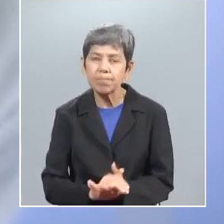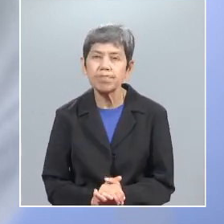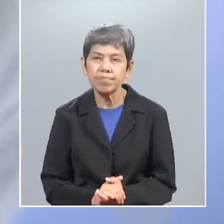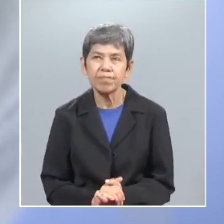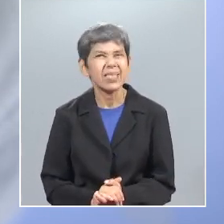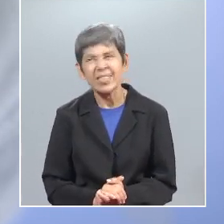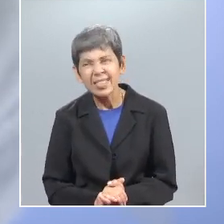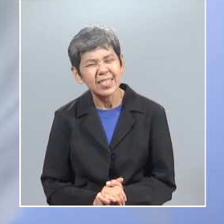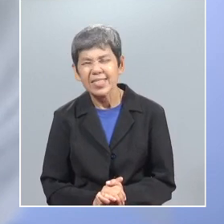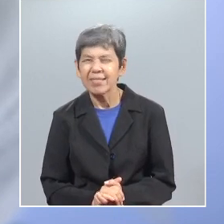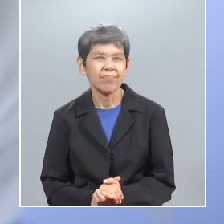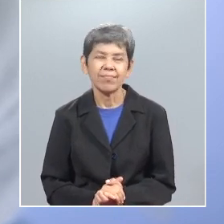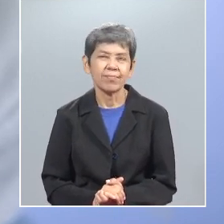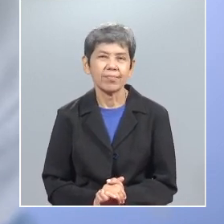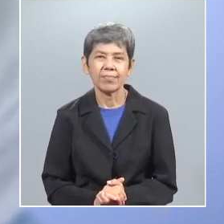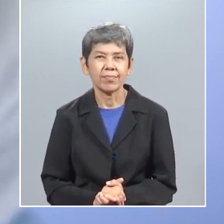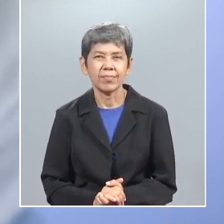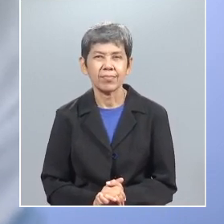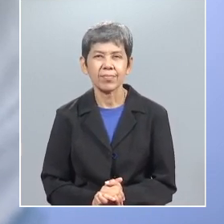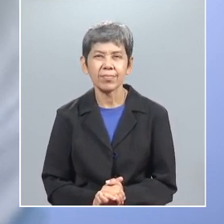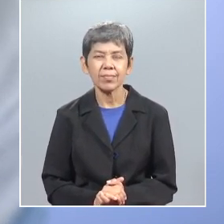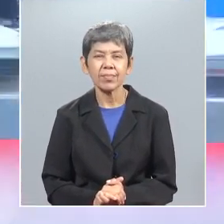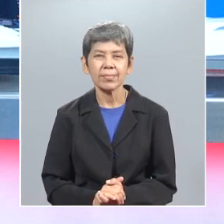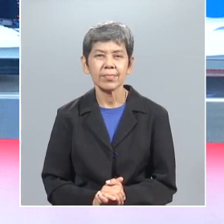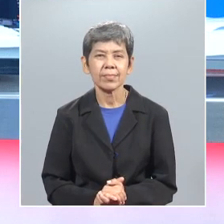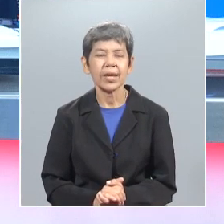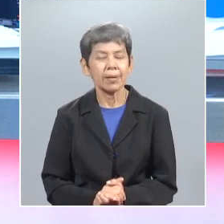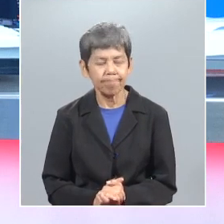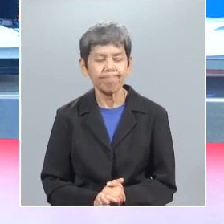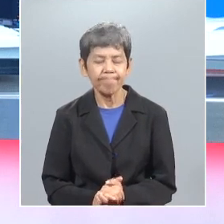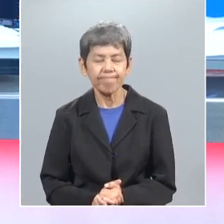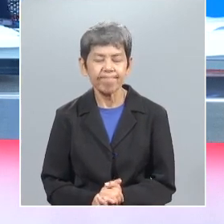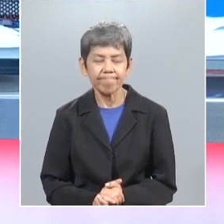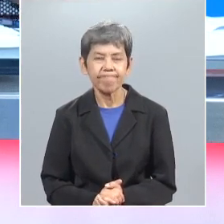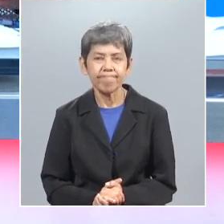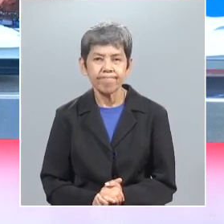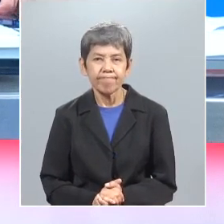มากันแบบนี ้ เนี่ยครับ ค่ะ